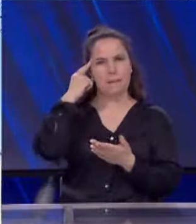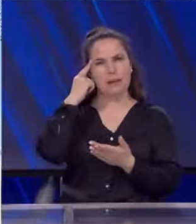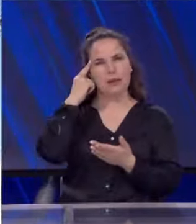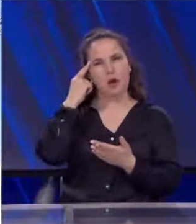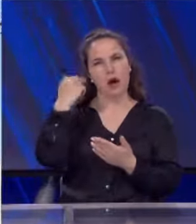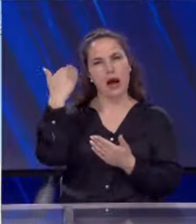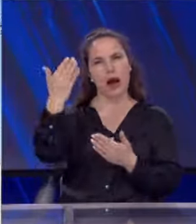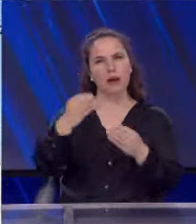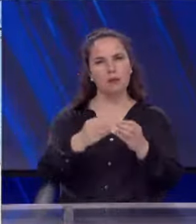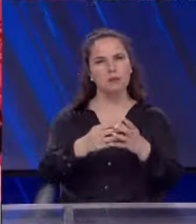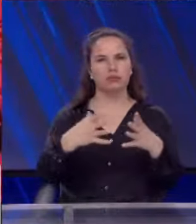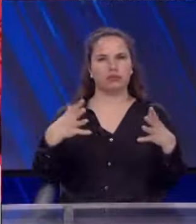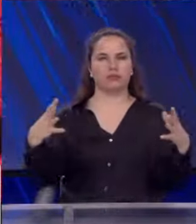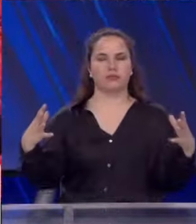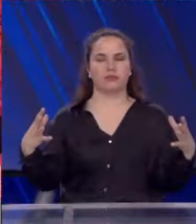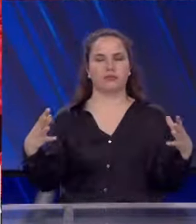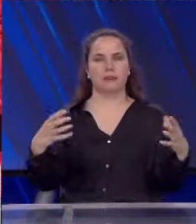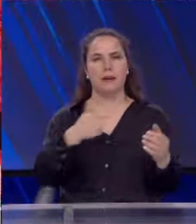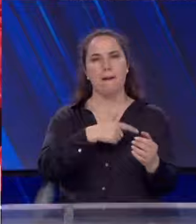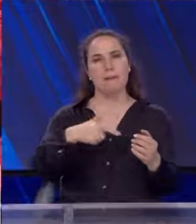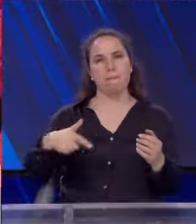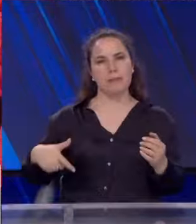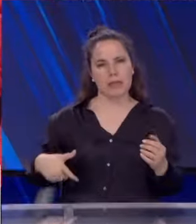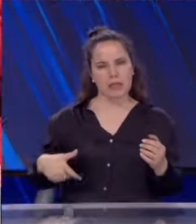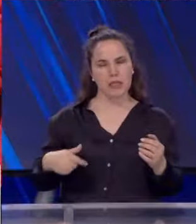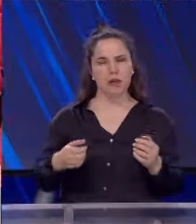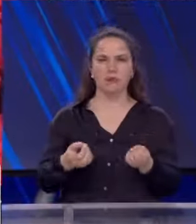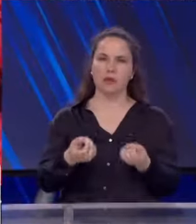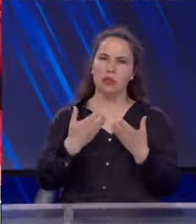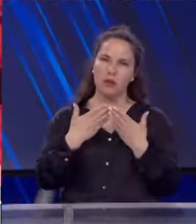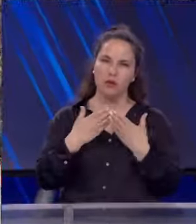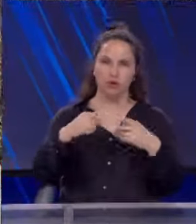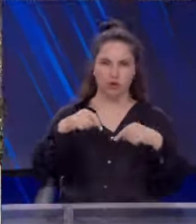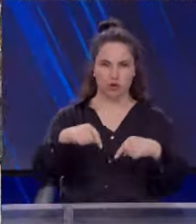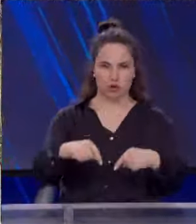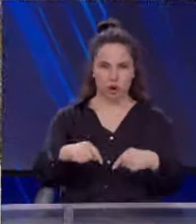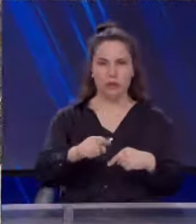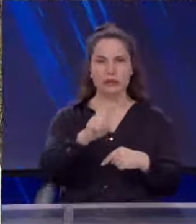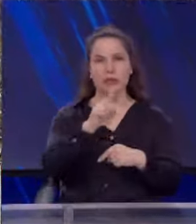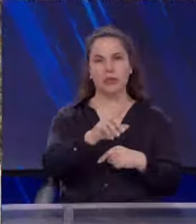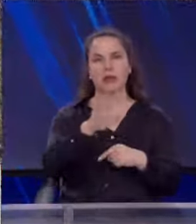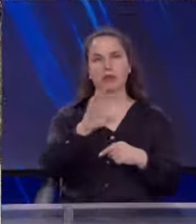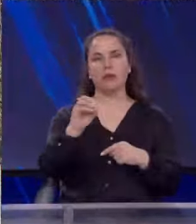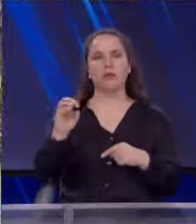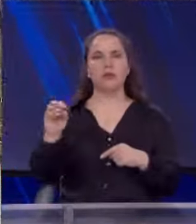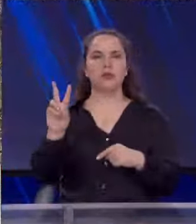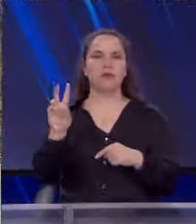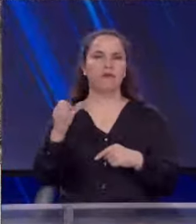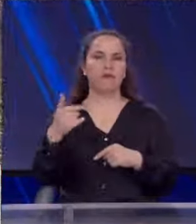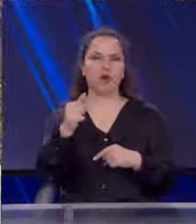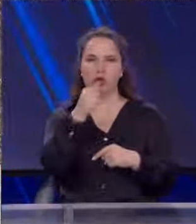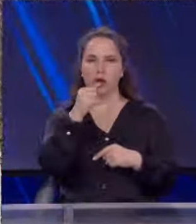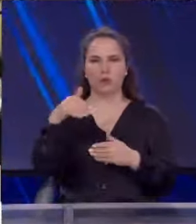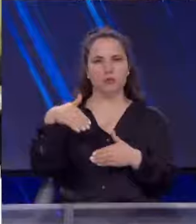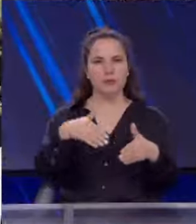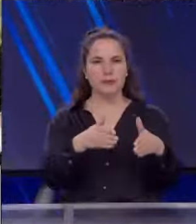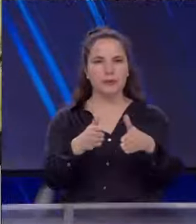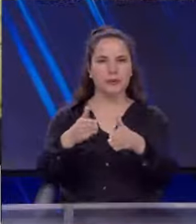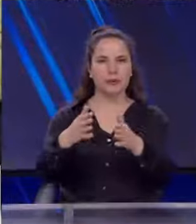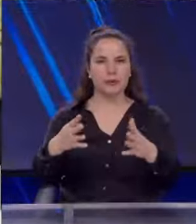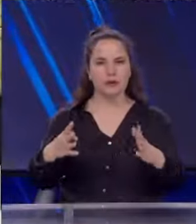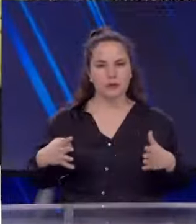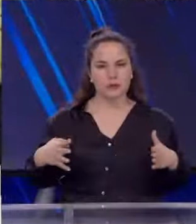gjelbëta. Ministria e Mjedisit Mirela Kumbaro mbolli 1500 fida në grykderdhjen e lumit Vjosa. Kjo nisëm vjen edhe